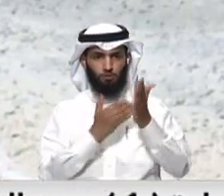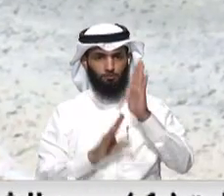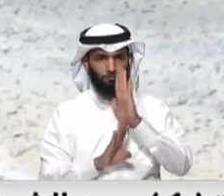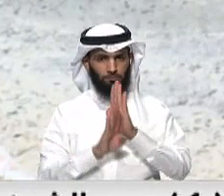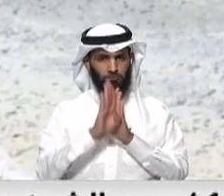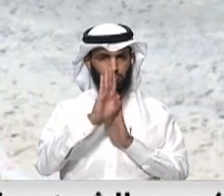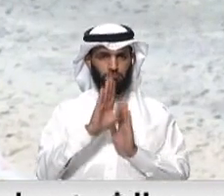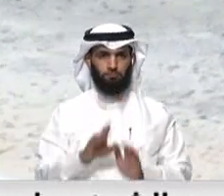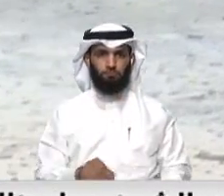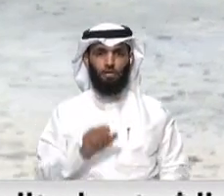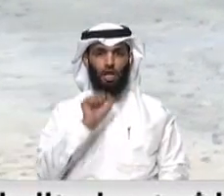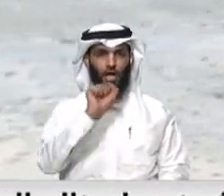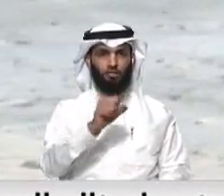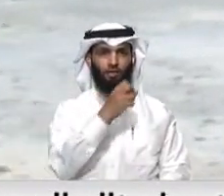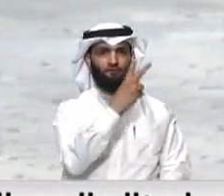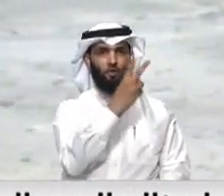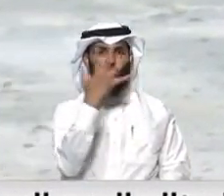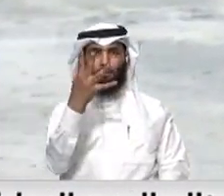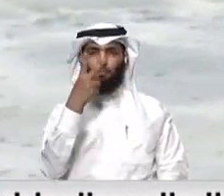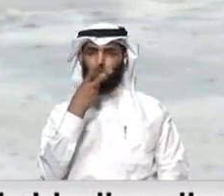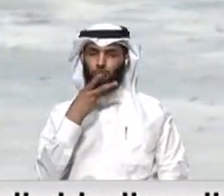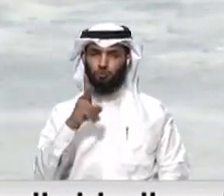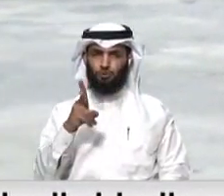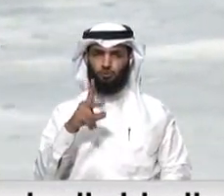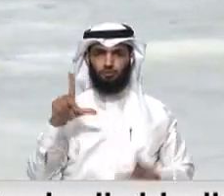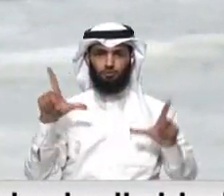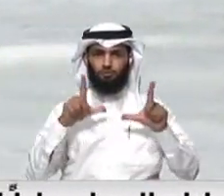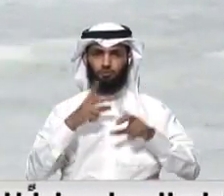2024 نواف الشراكي تلفزيون دوله الكويت